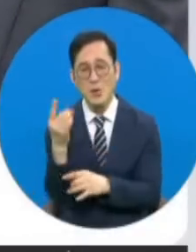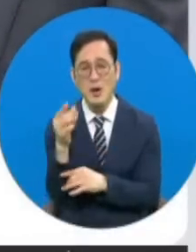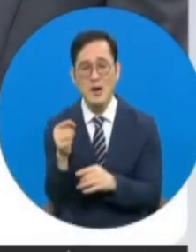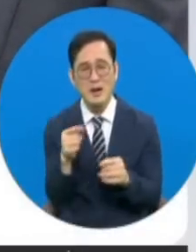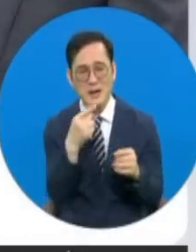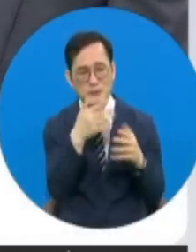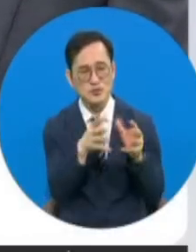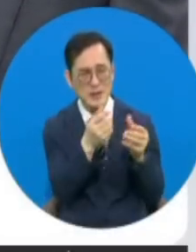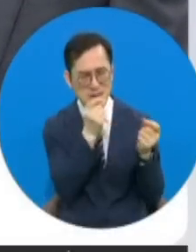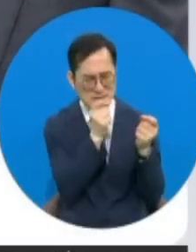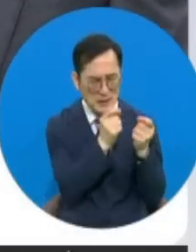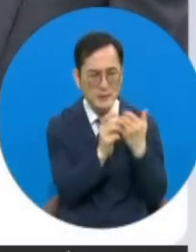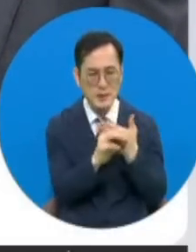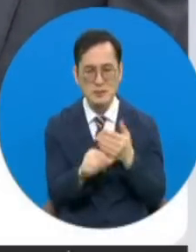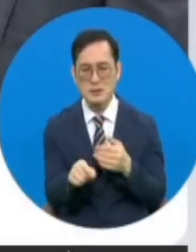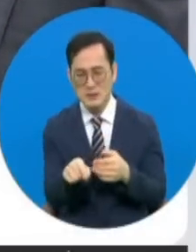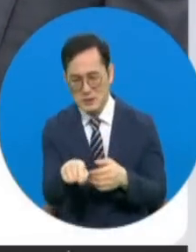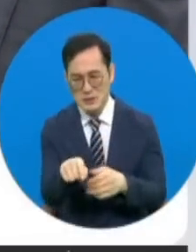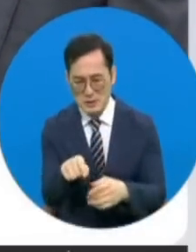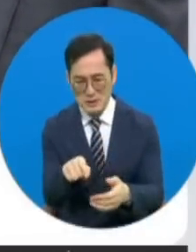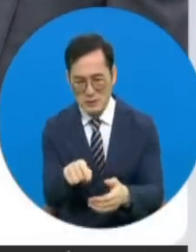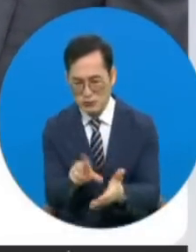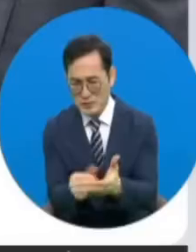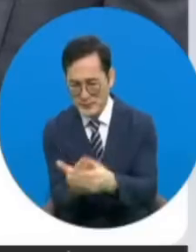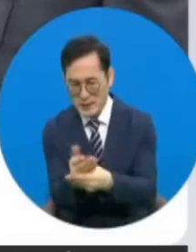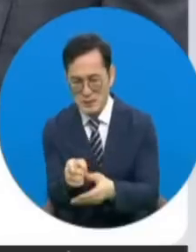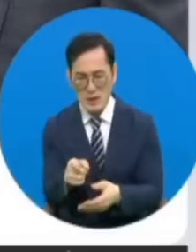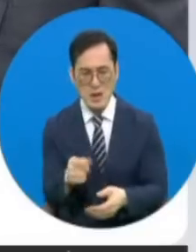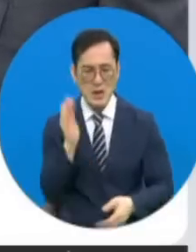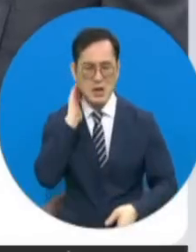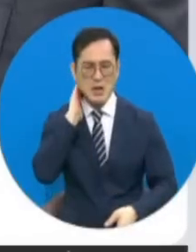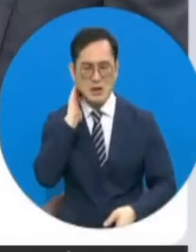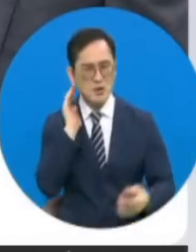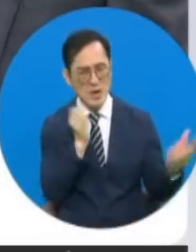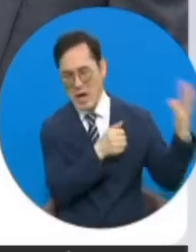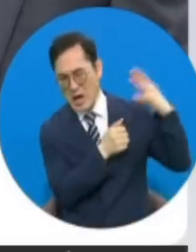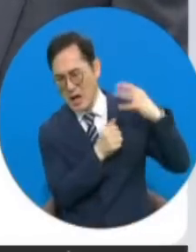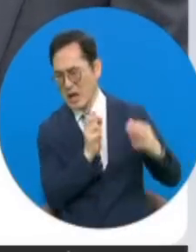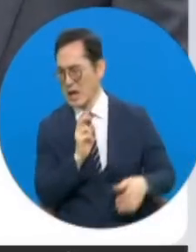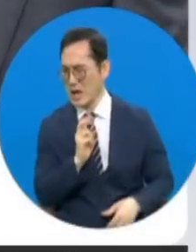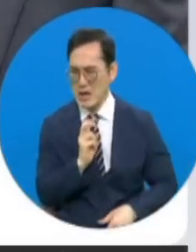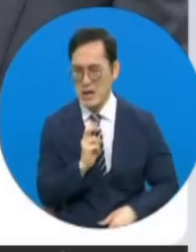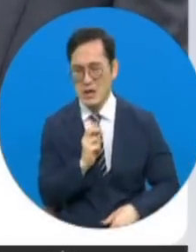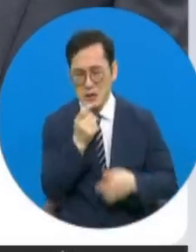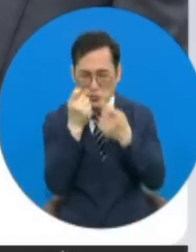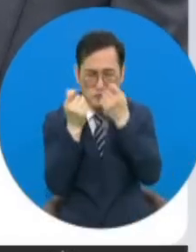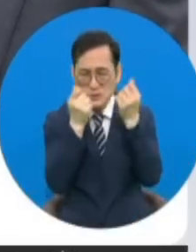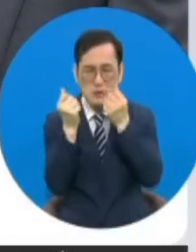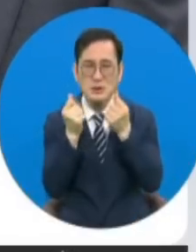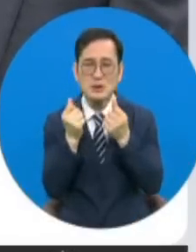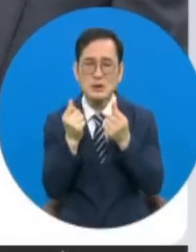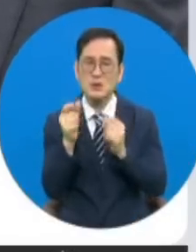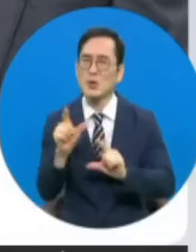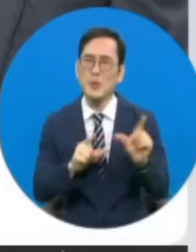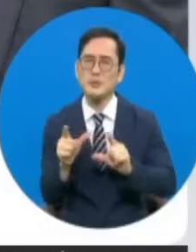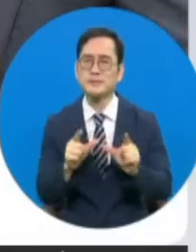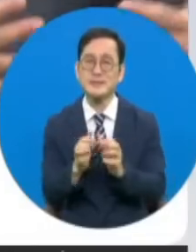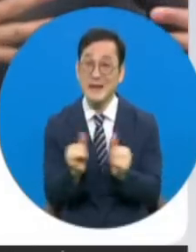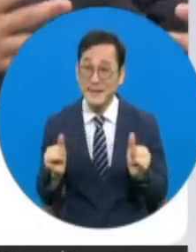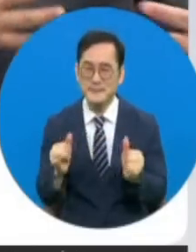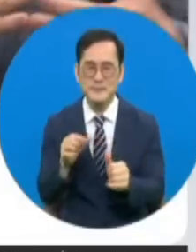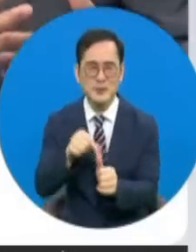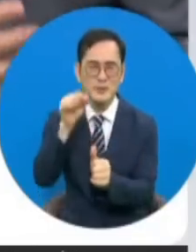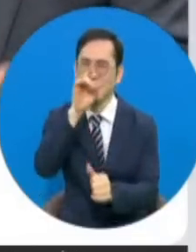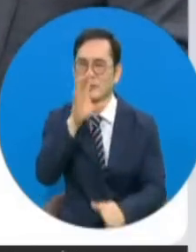있다 다만 저런 부분에 대해서는 법리적으로 싸우는 상황으로 넘어가 있기 때문에 또 하나는 이제 본인 스스로가 뭐